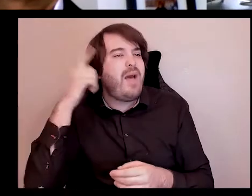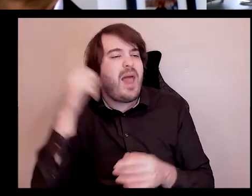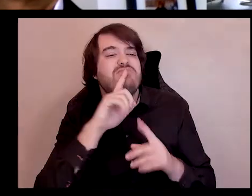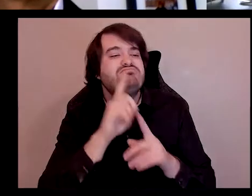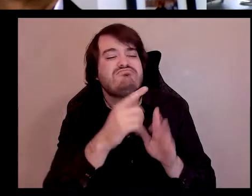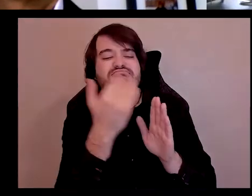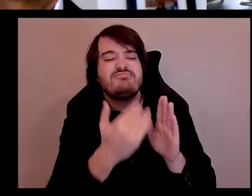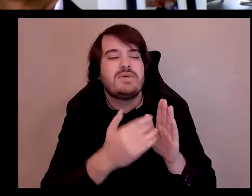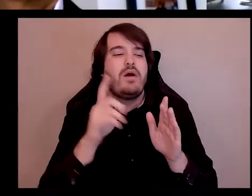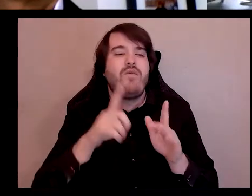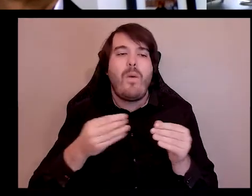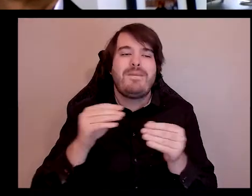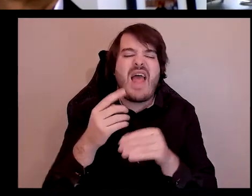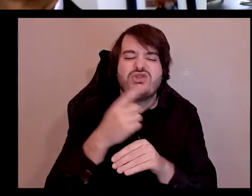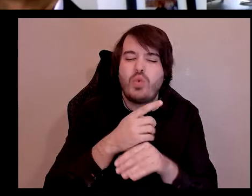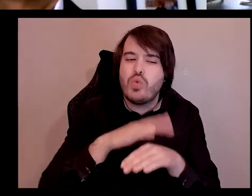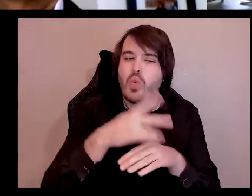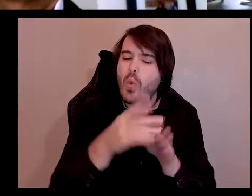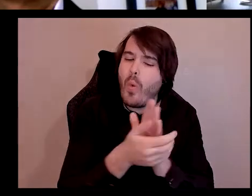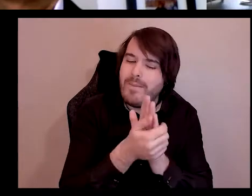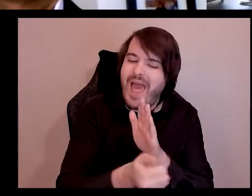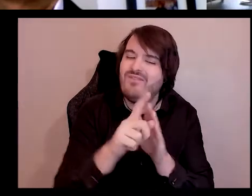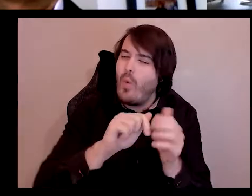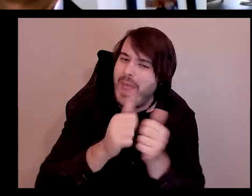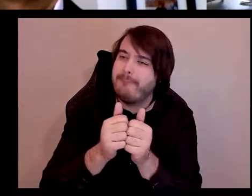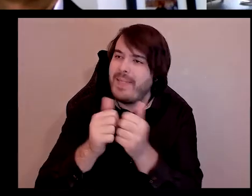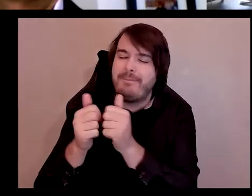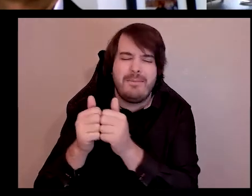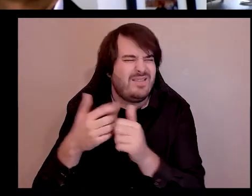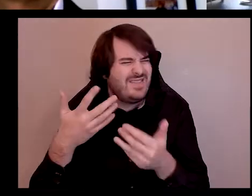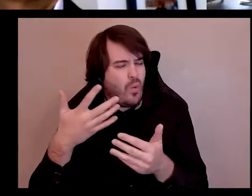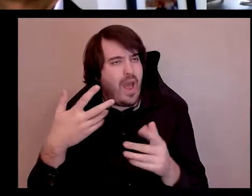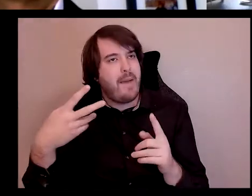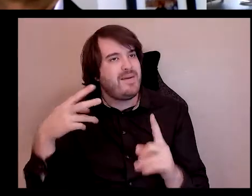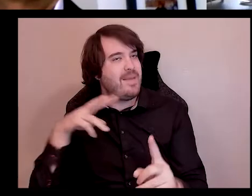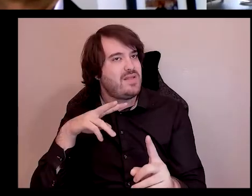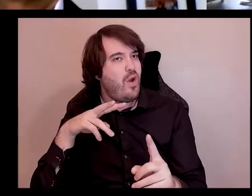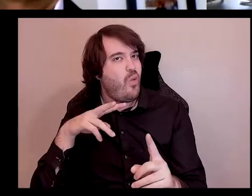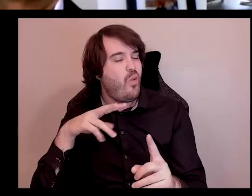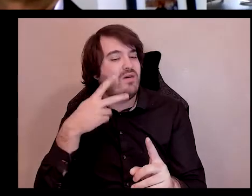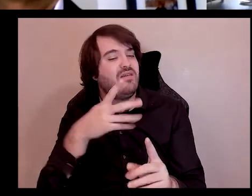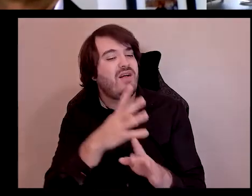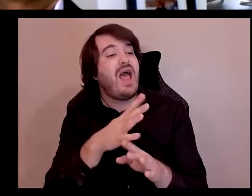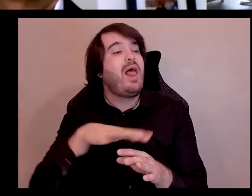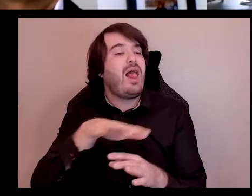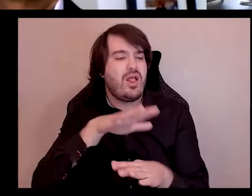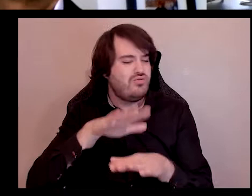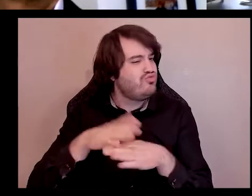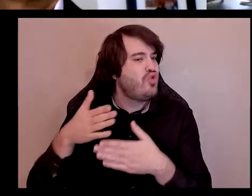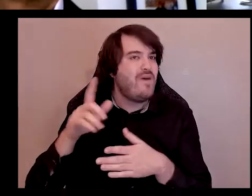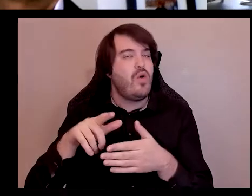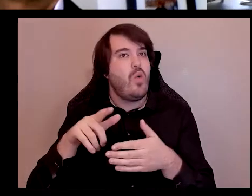Vous m'indiquiez tantôt qu'il y avait des mesures gouvernementales, justement, là, pour faire des mises à jour de compétences. Et c'est quoi les perceptions, justement,